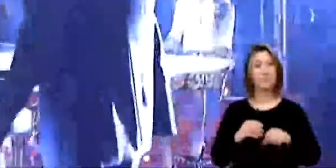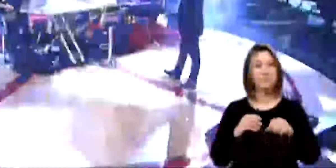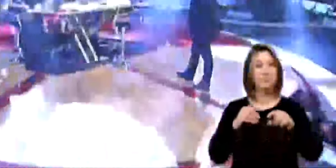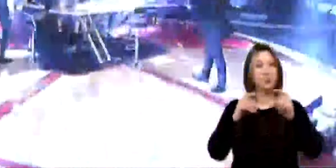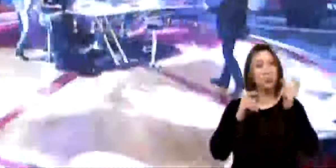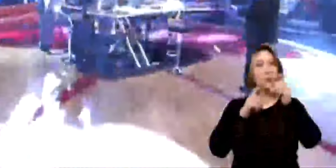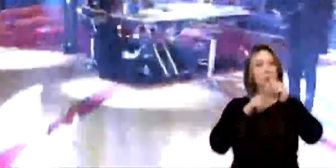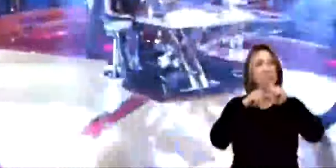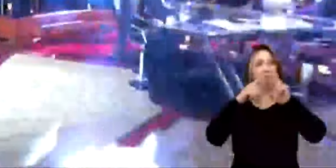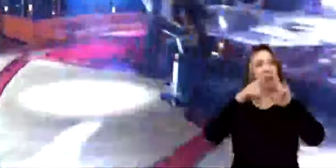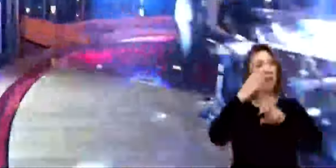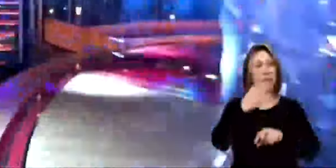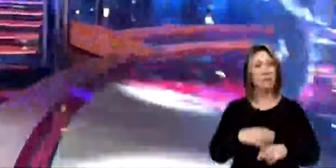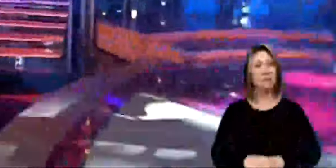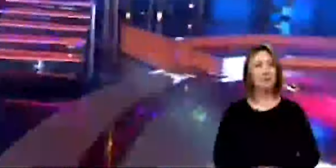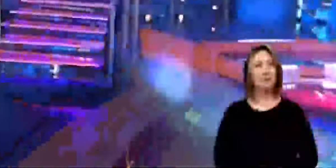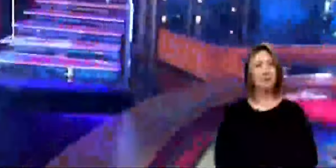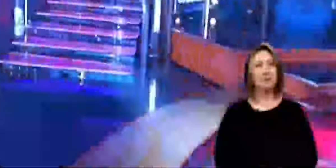Uçar!